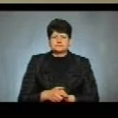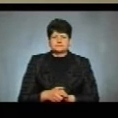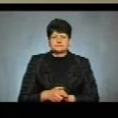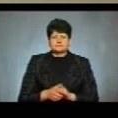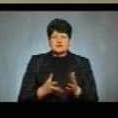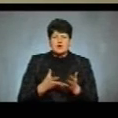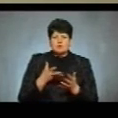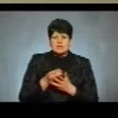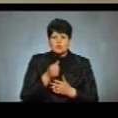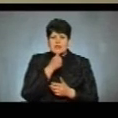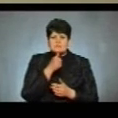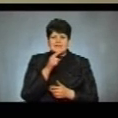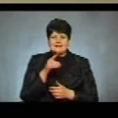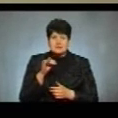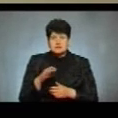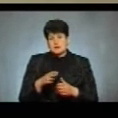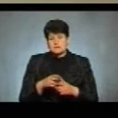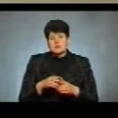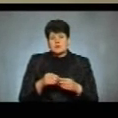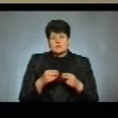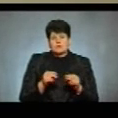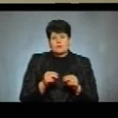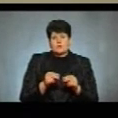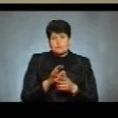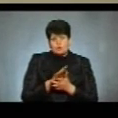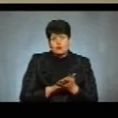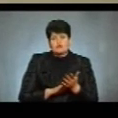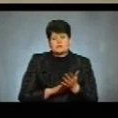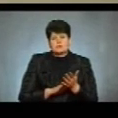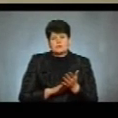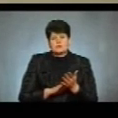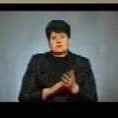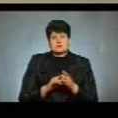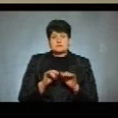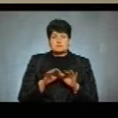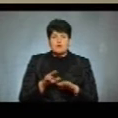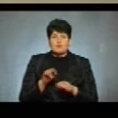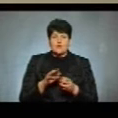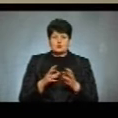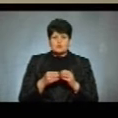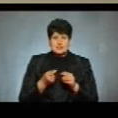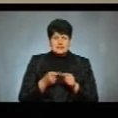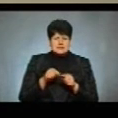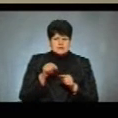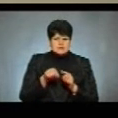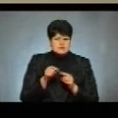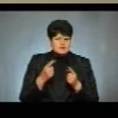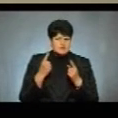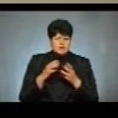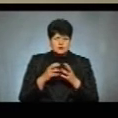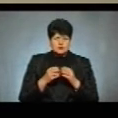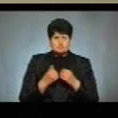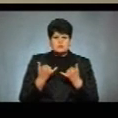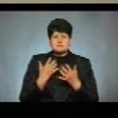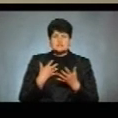На оплату експертизи ми її платимо, продовжуємо справу по суті розглядати. Ця сума є дуже великою і на даний момент ми збираємо